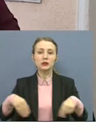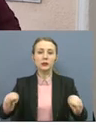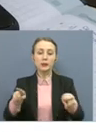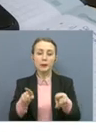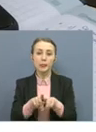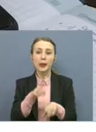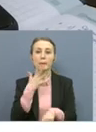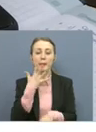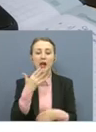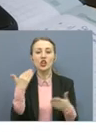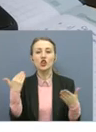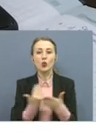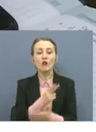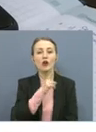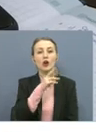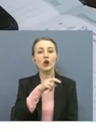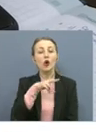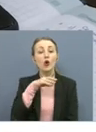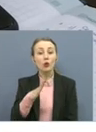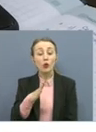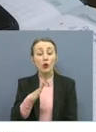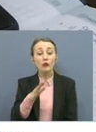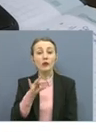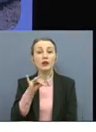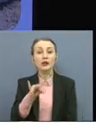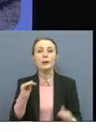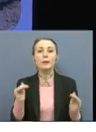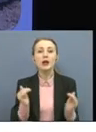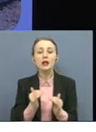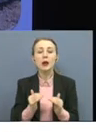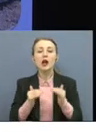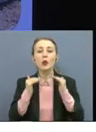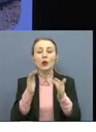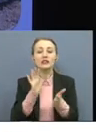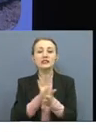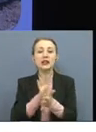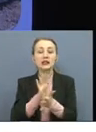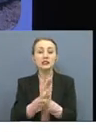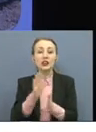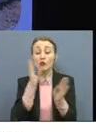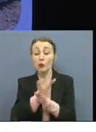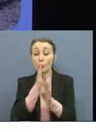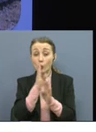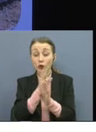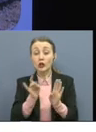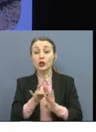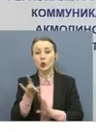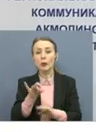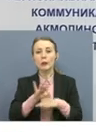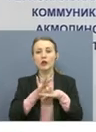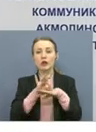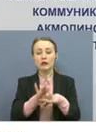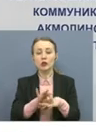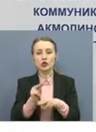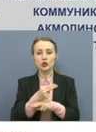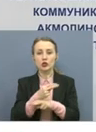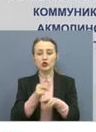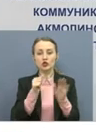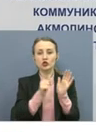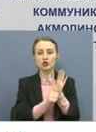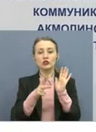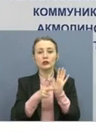Өңірде 68 шақырым жолға ағымдағы 57 шақырым жолға орташа жөндеу жұмыстары жасалған. Десе де ауданның Шалғай ауылдарында жол